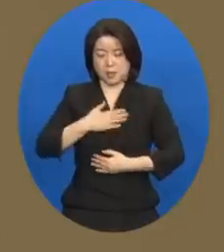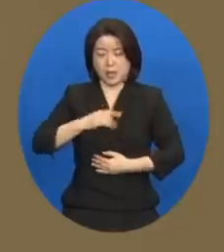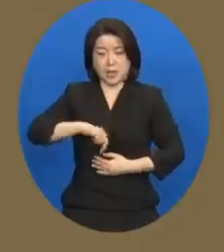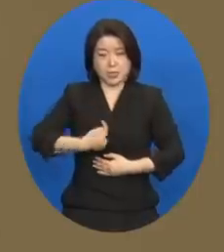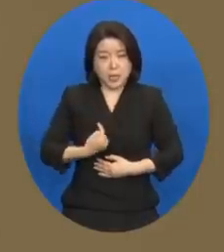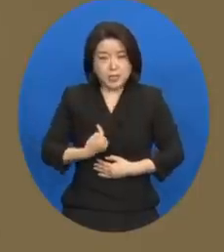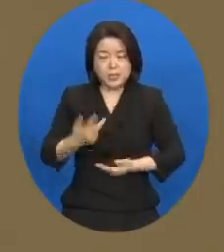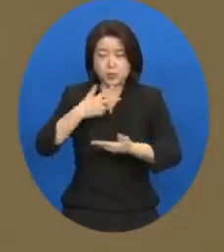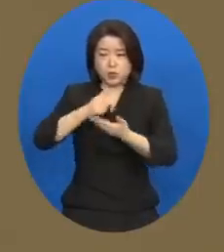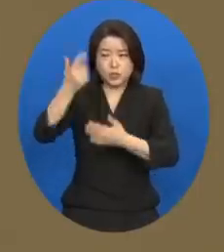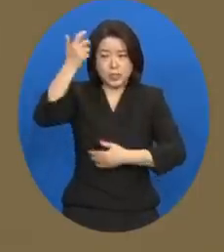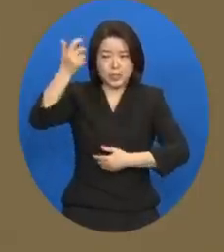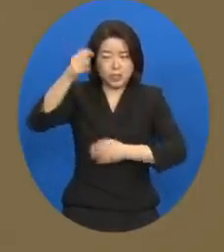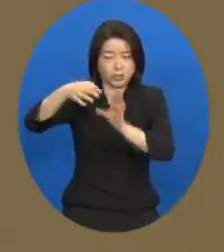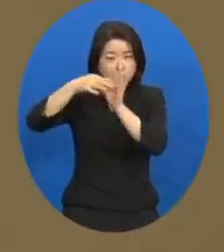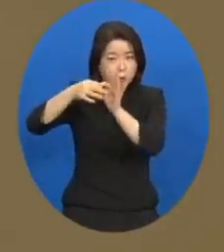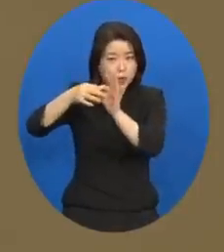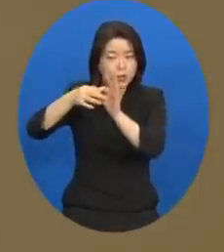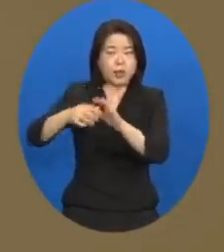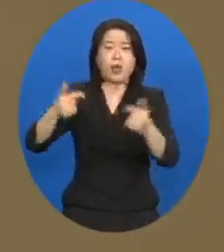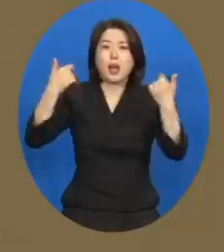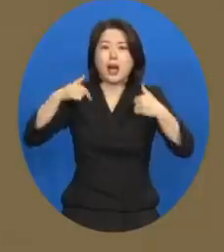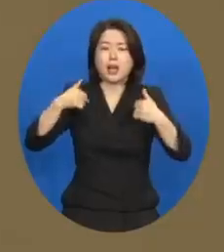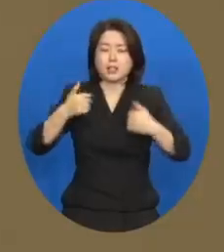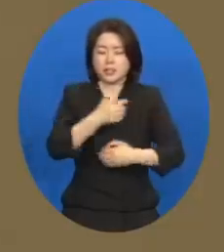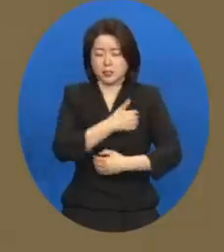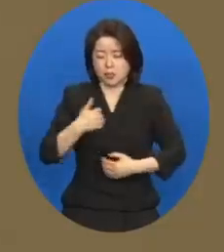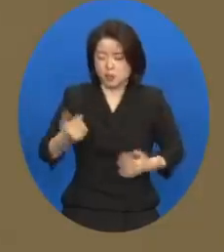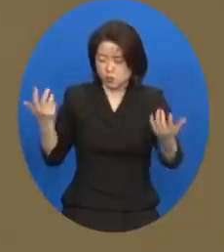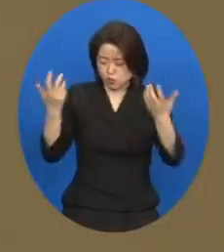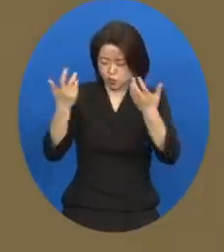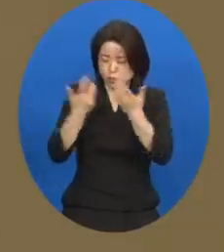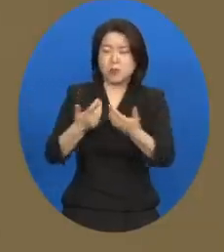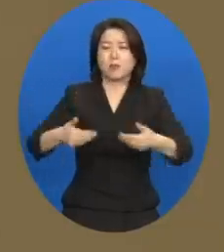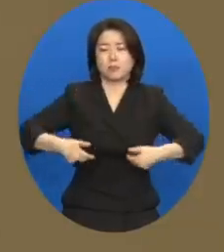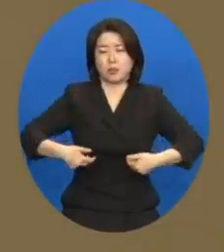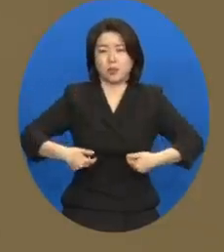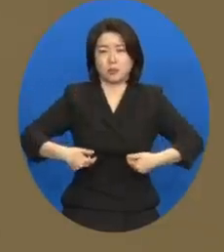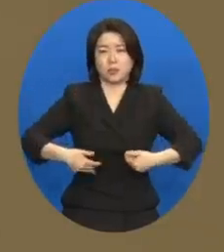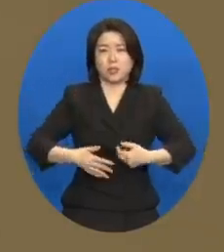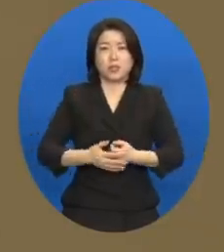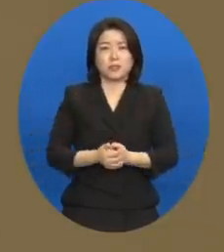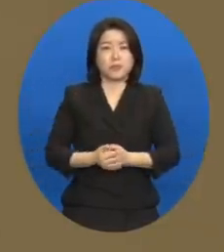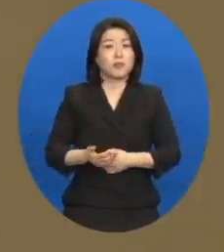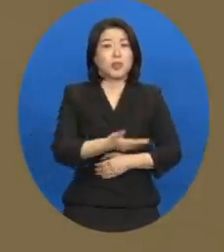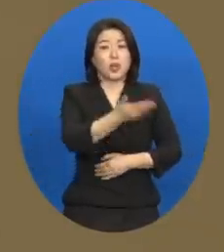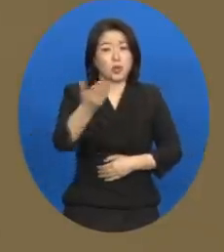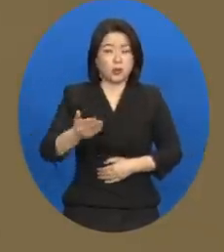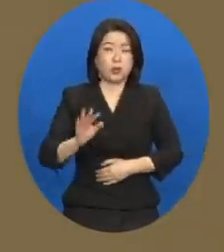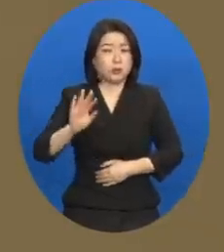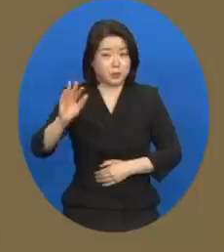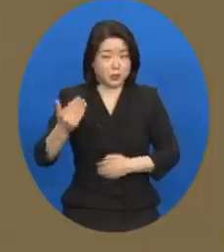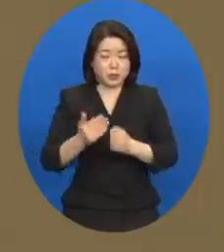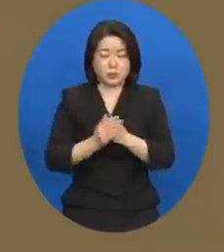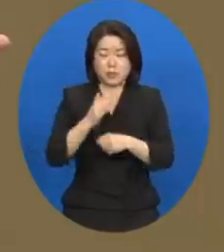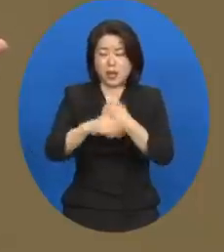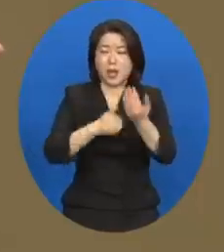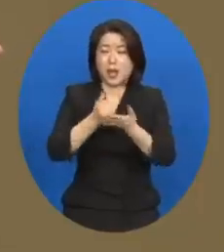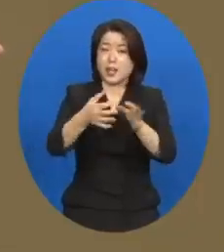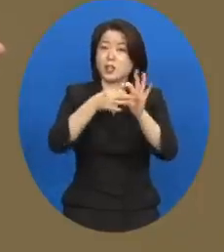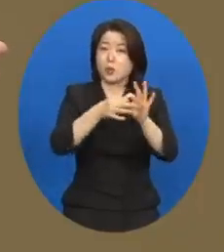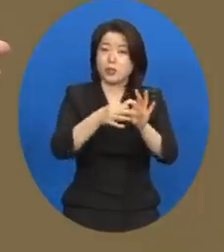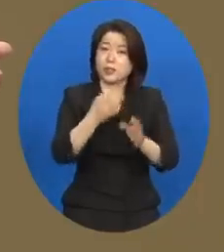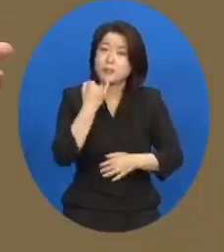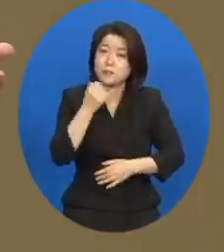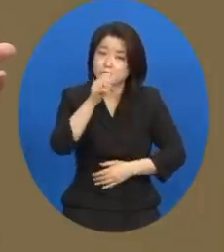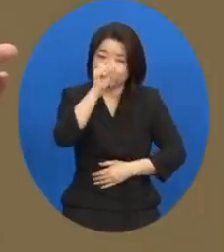주님과의 영적인 관계가 항상 충만해야 한다는 것. 여러분 요즘 하나님과의 관계는